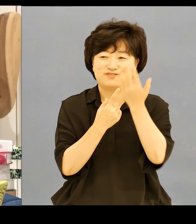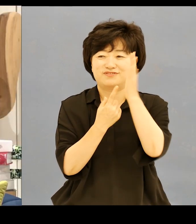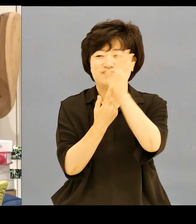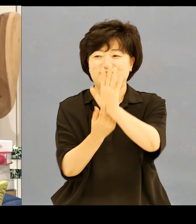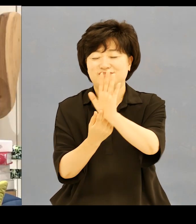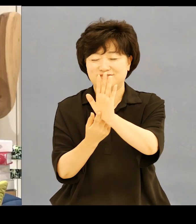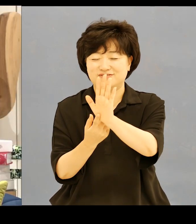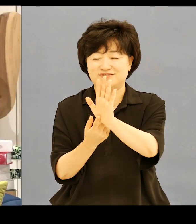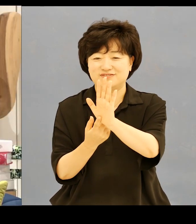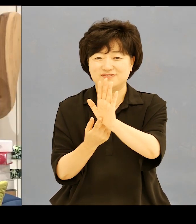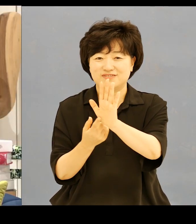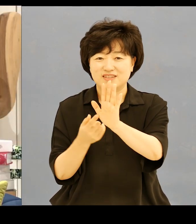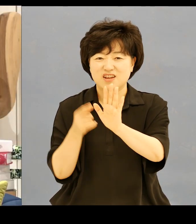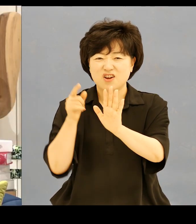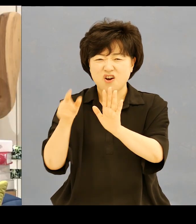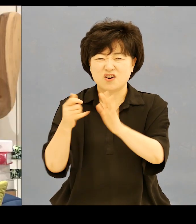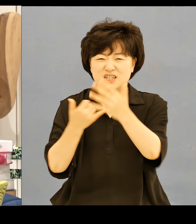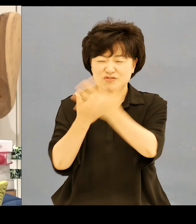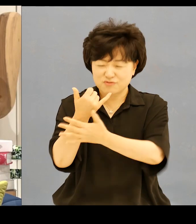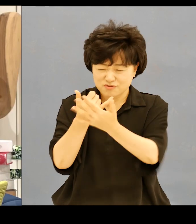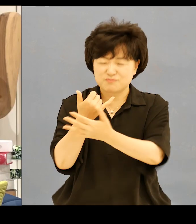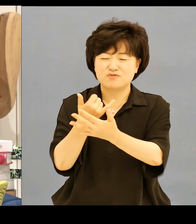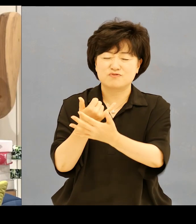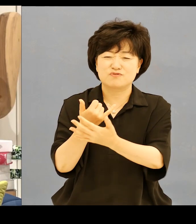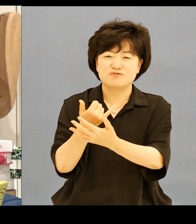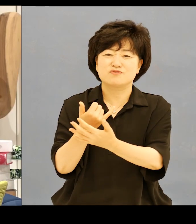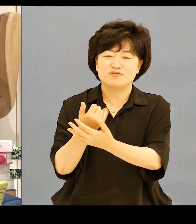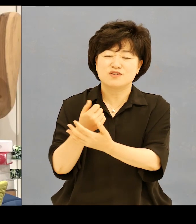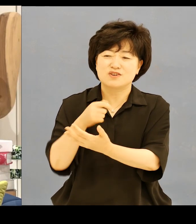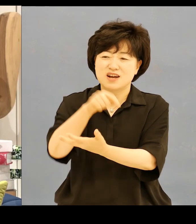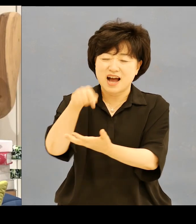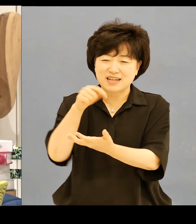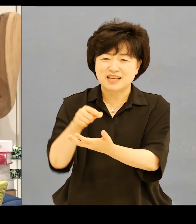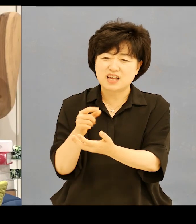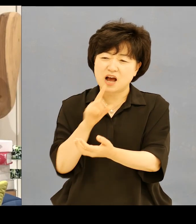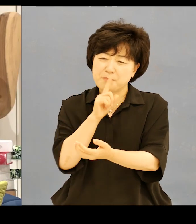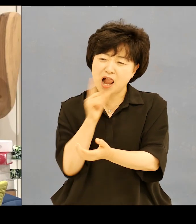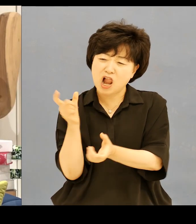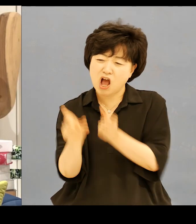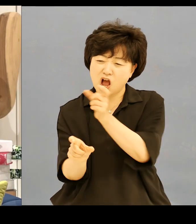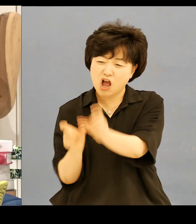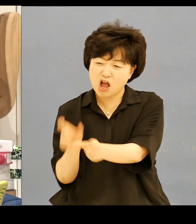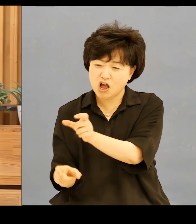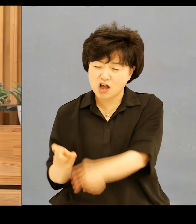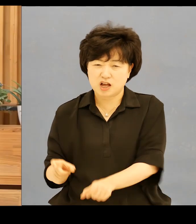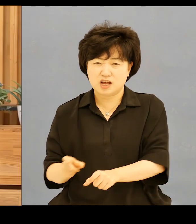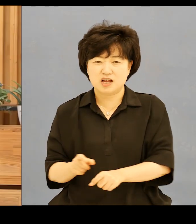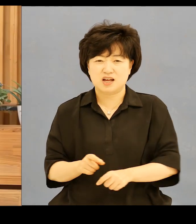거기까지 오셔가지고, 거기 지금도 다시는 분들은 다세요. 네.